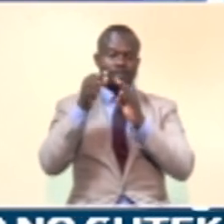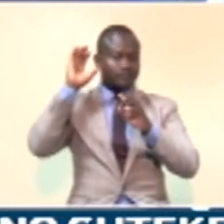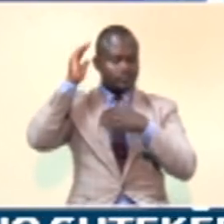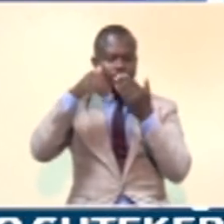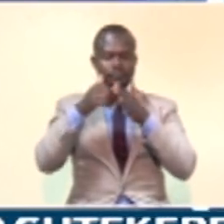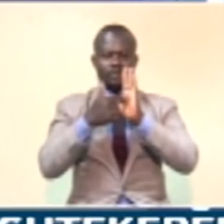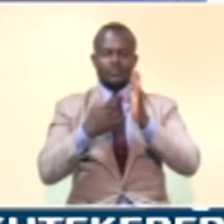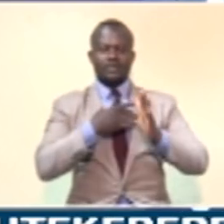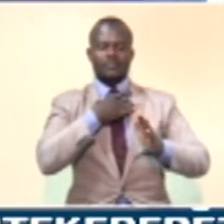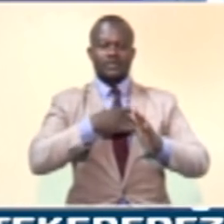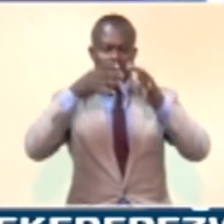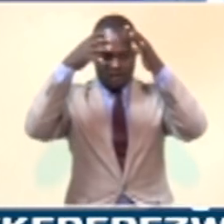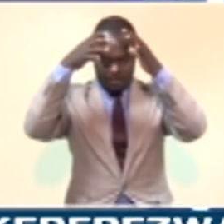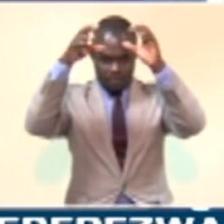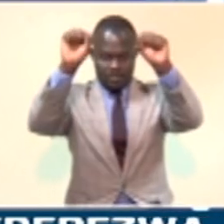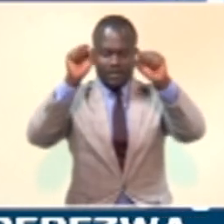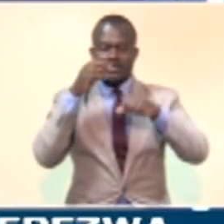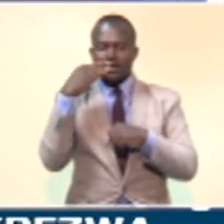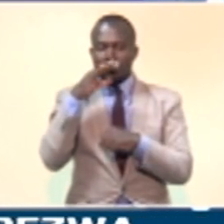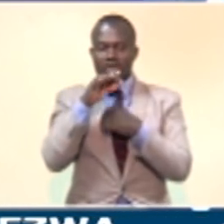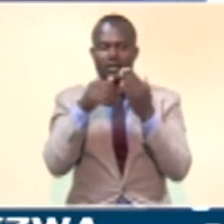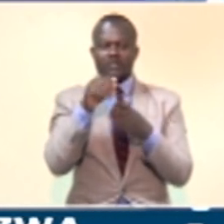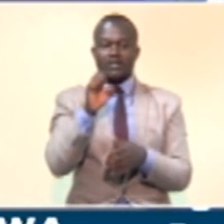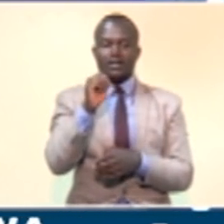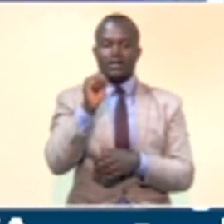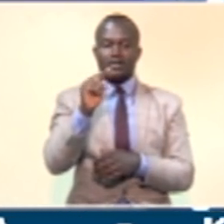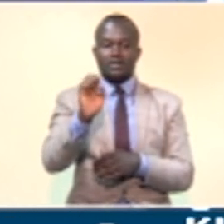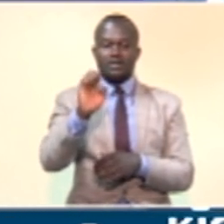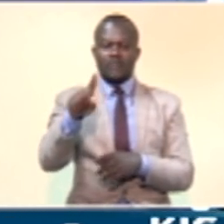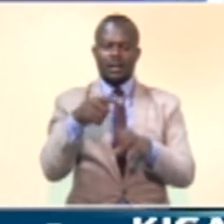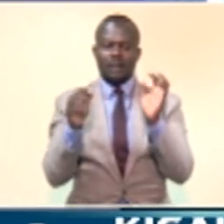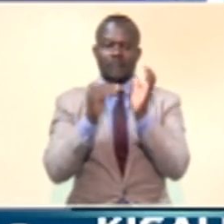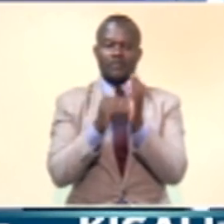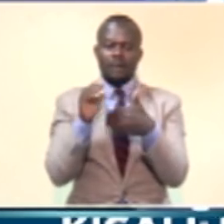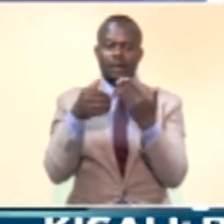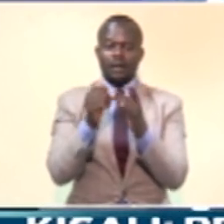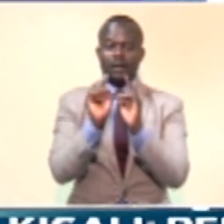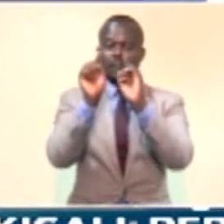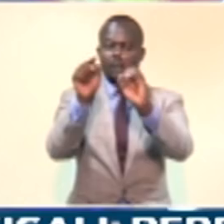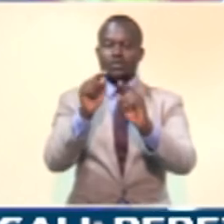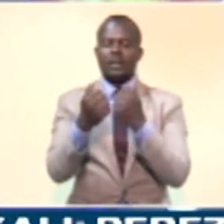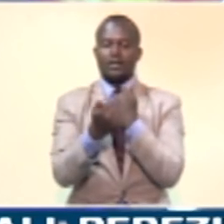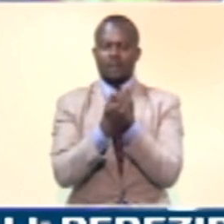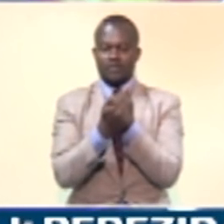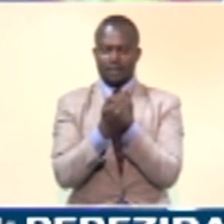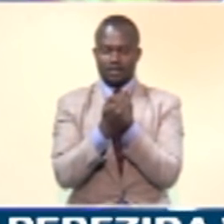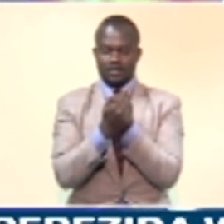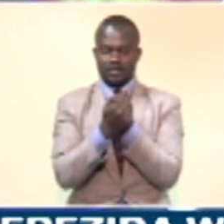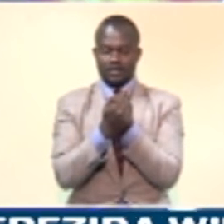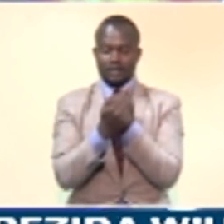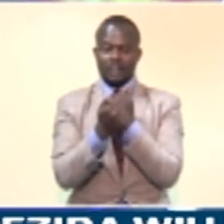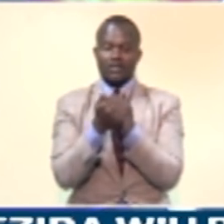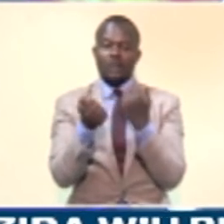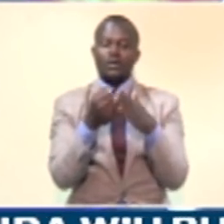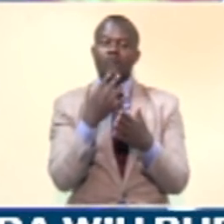yaranze uruzinduko rwa Perezida w'Ubufaransa Emmanuel Macron, ariko reka twerekeze gato i Rubavu. Irovu Gloria kuri